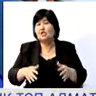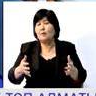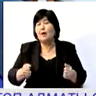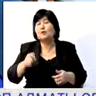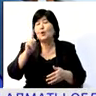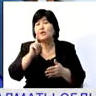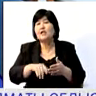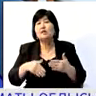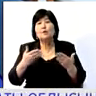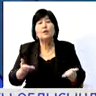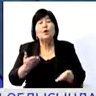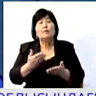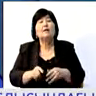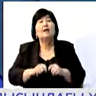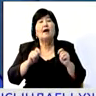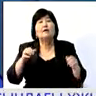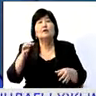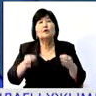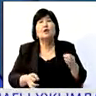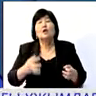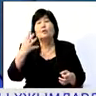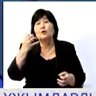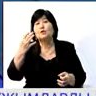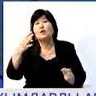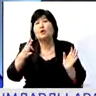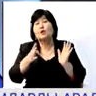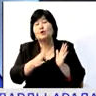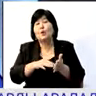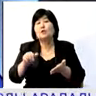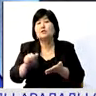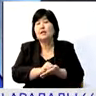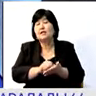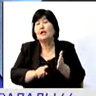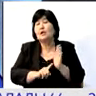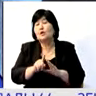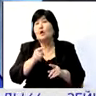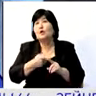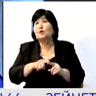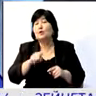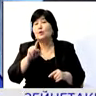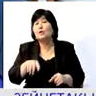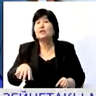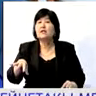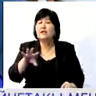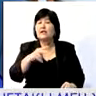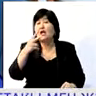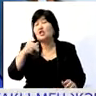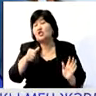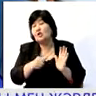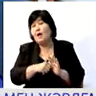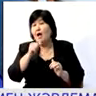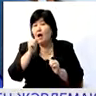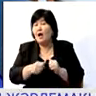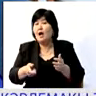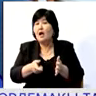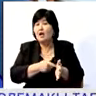білдіру мәселесі бойынша ашылған сот 549 материал бізге түсті. Соның ішінде 326-сы әр тергеу органының